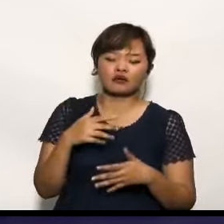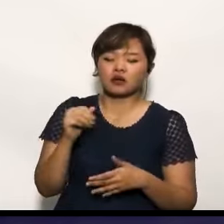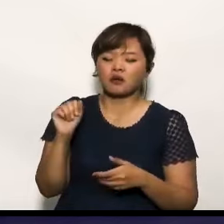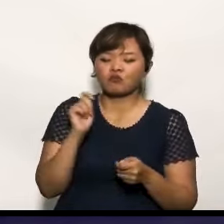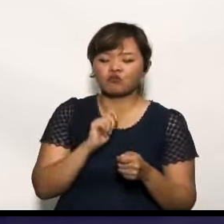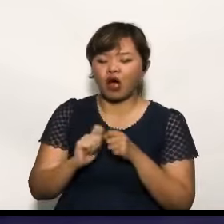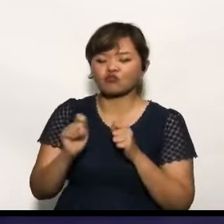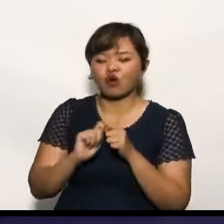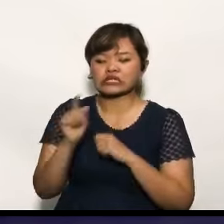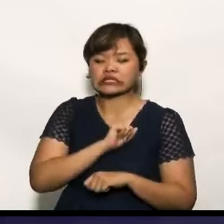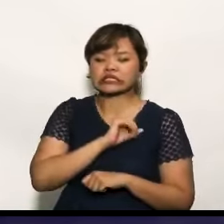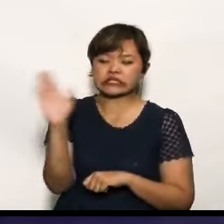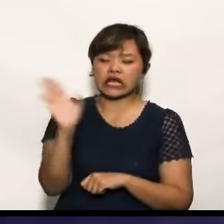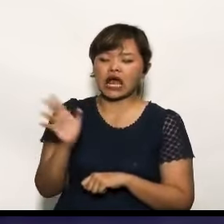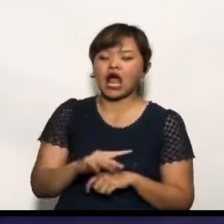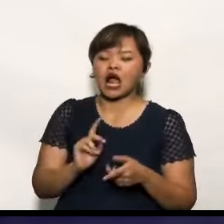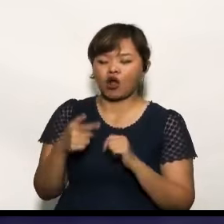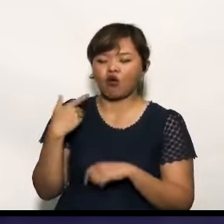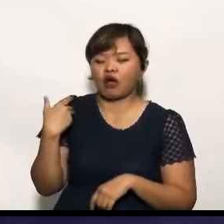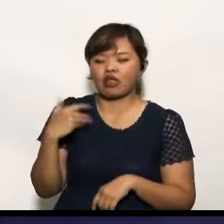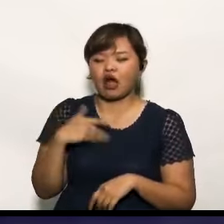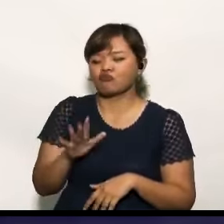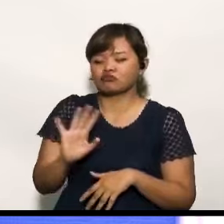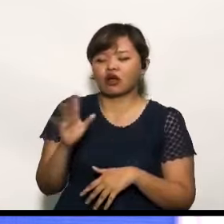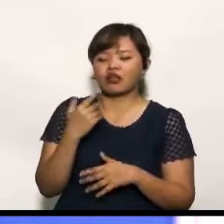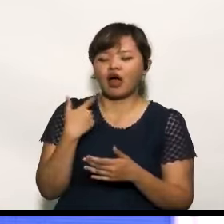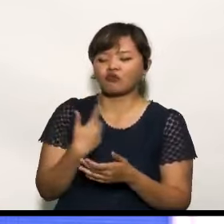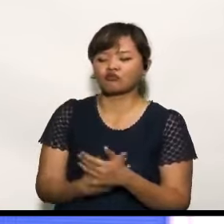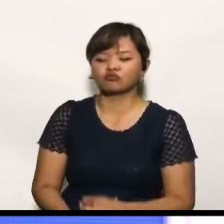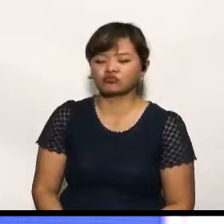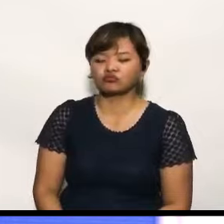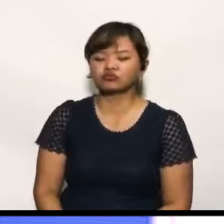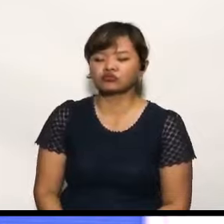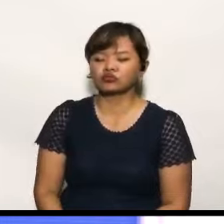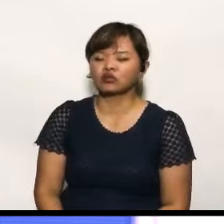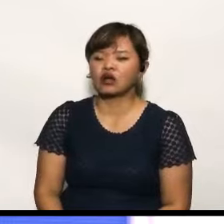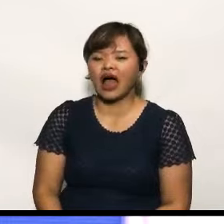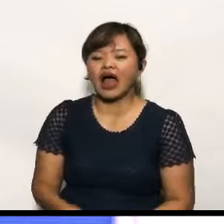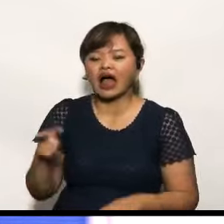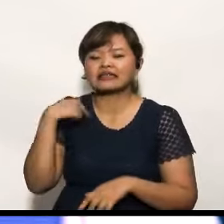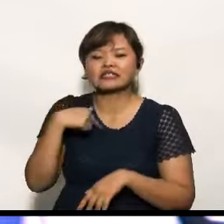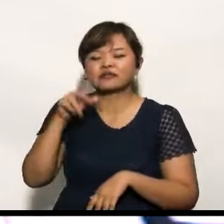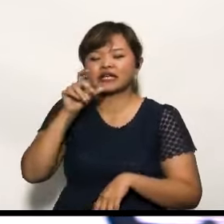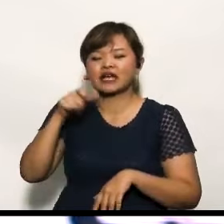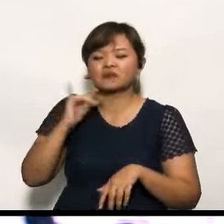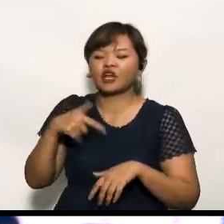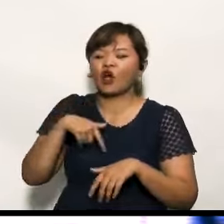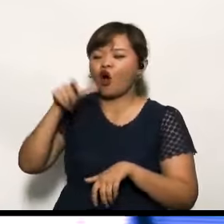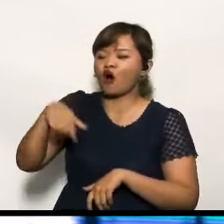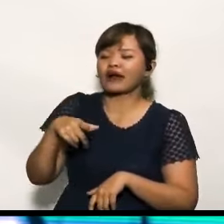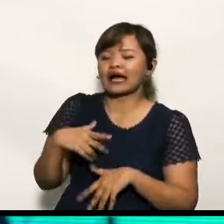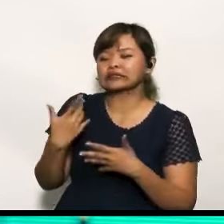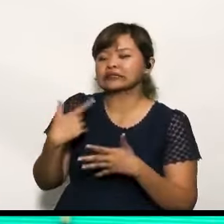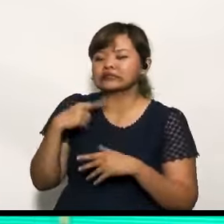buat-buat. Lu kagak kenal, ya gak kenal. Akhirnya kita katakan seorang Kristen yang mungkin baru datang, baru come. Lu